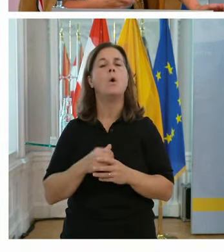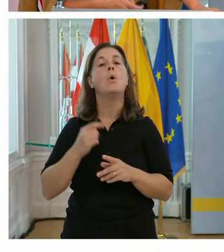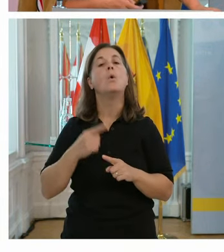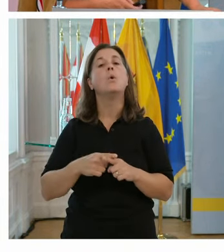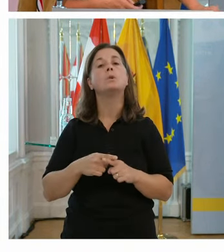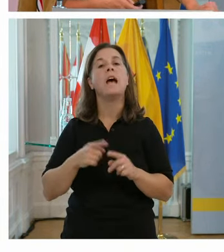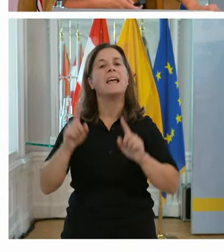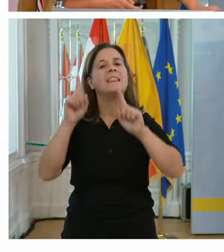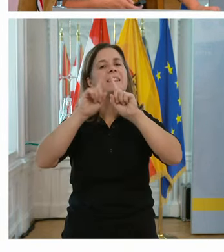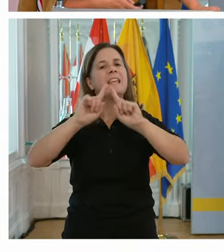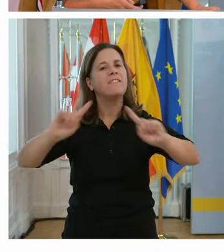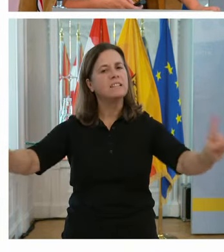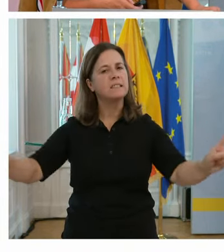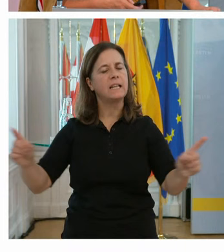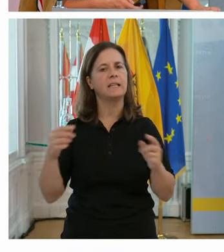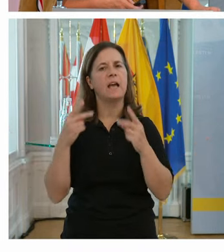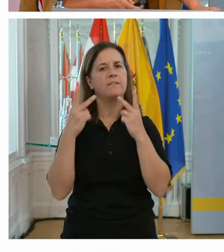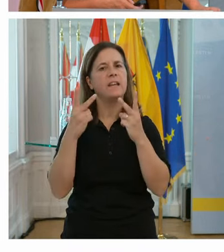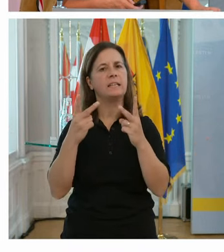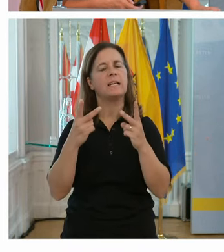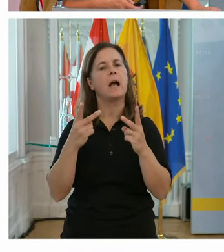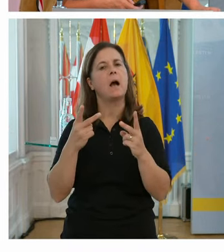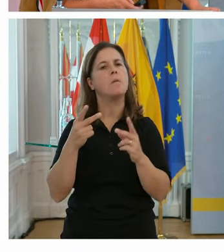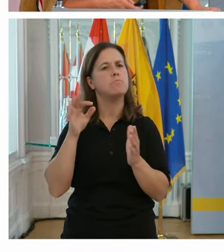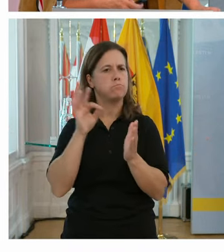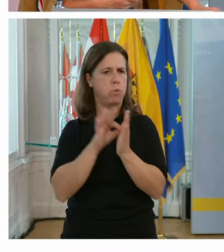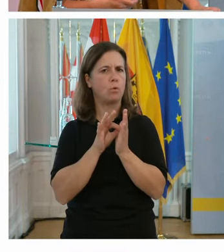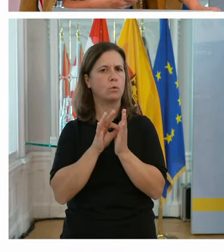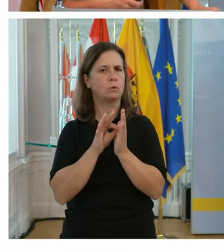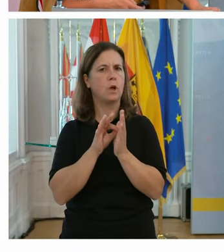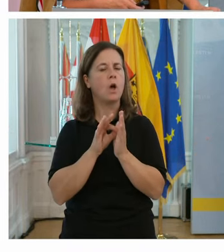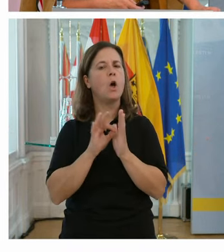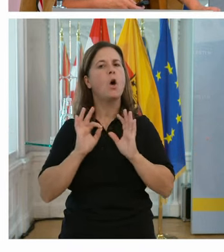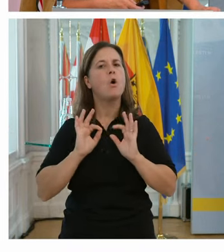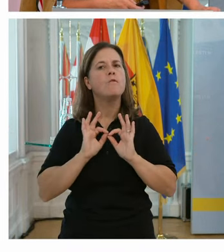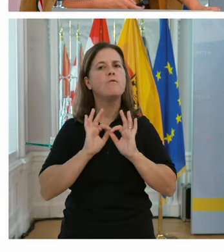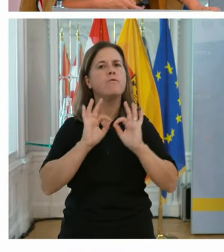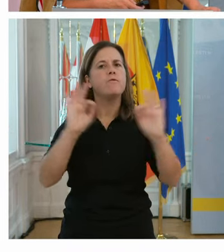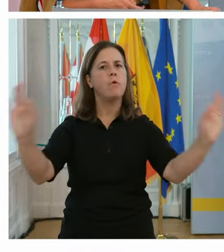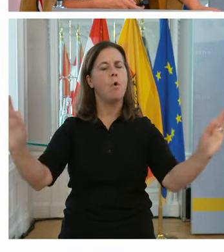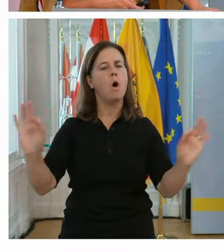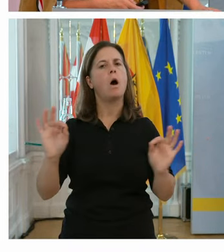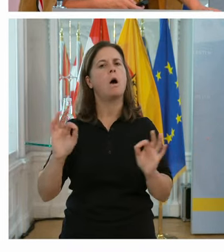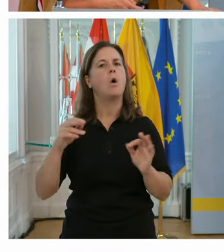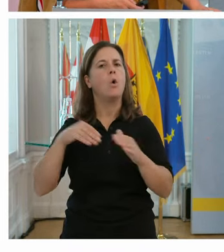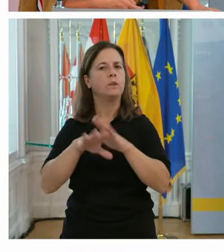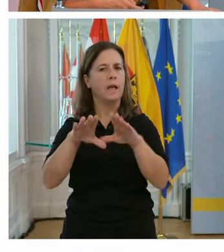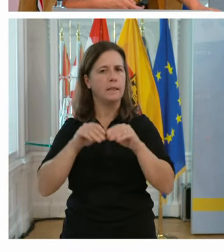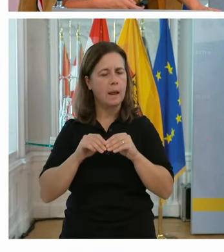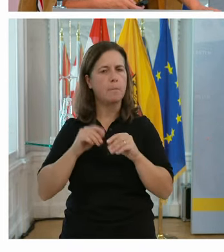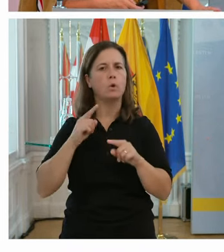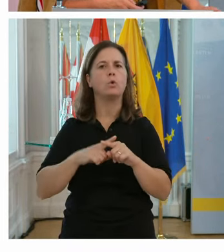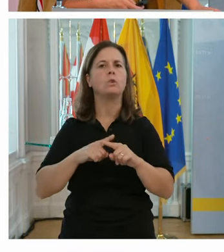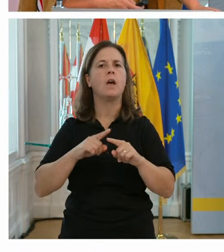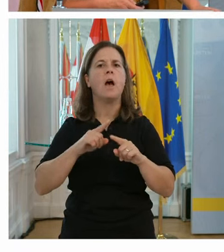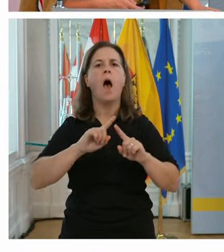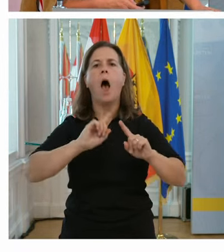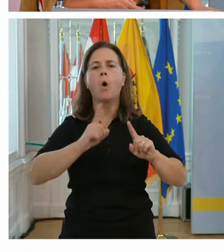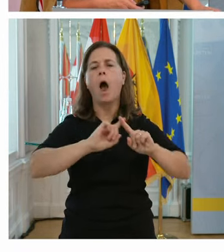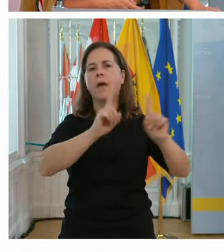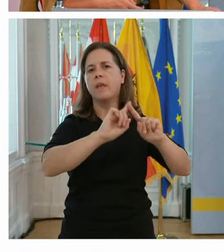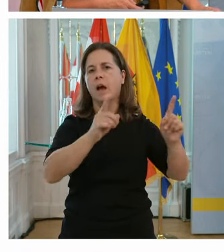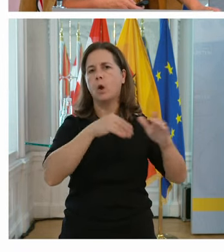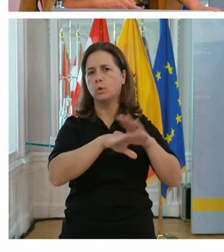Und Diversität, ein ganz wichtiger Eckpfeiler für uns in der Unternehmenskultur, für viele andere Unternehmen,